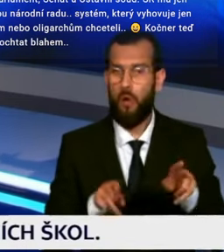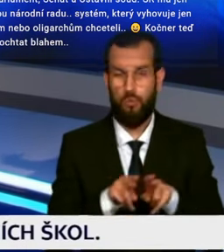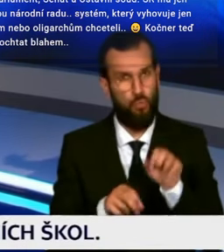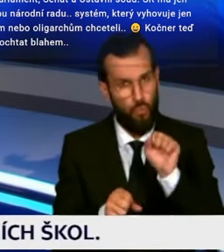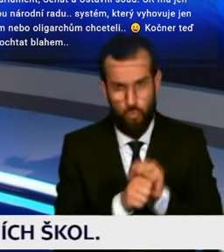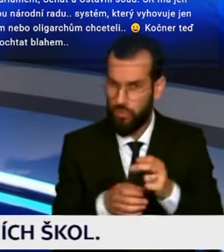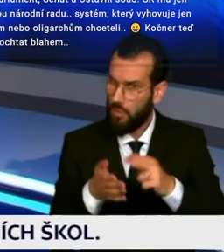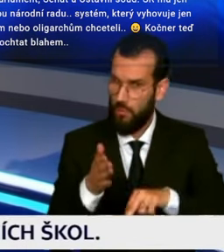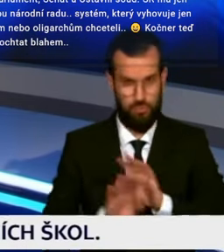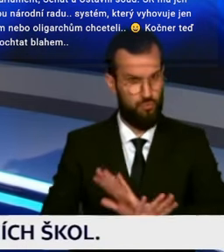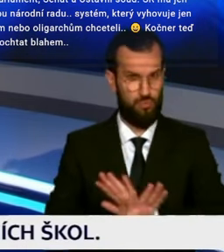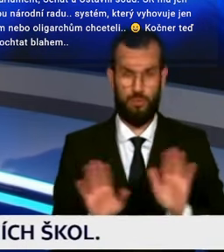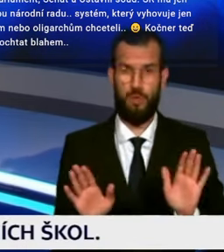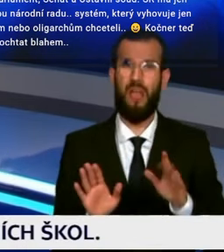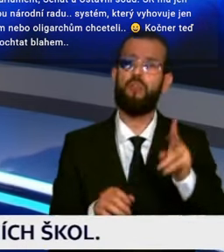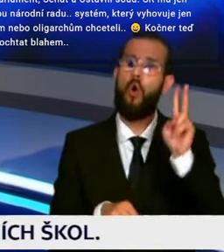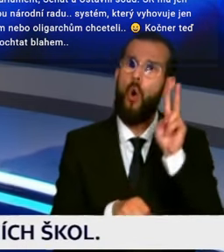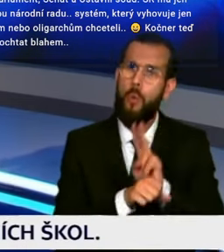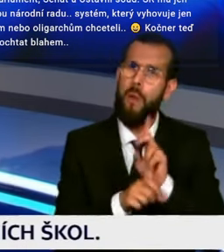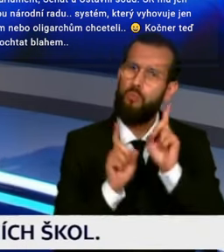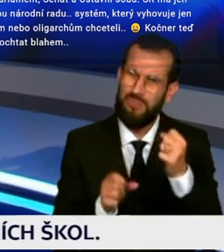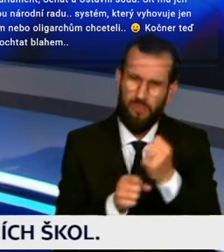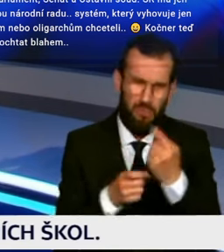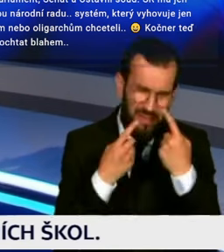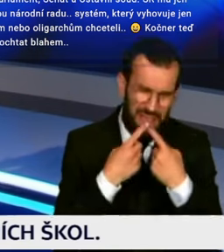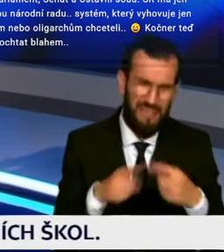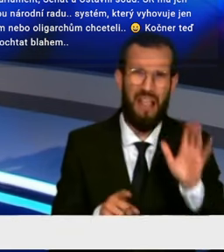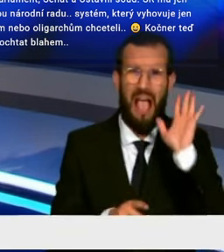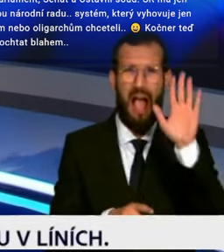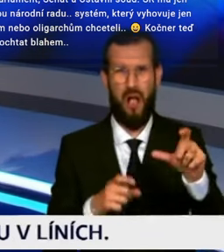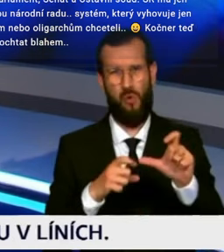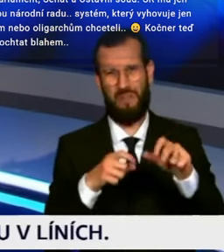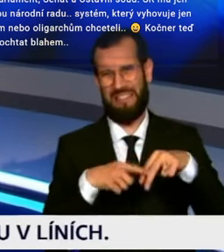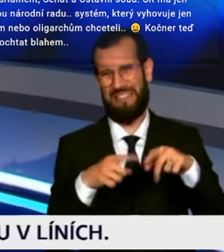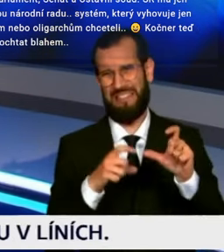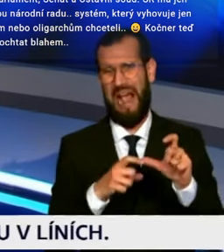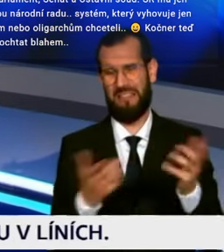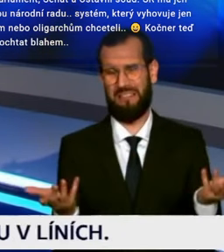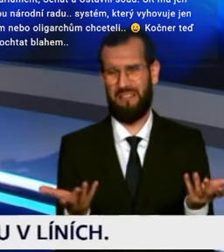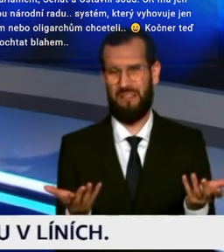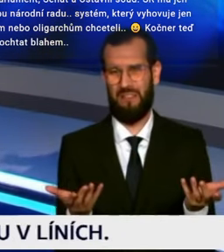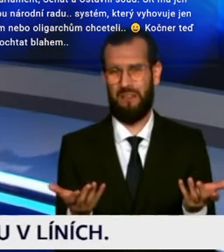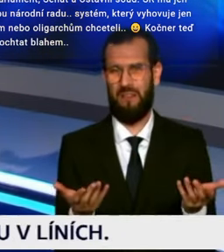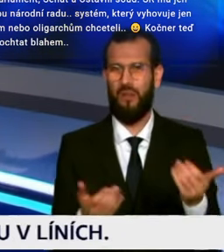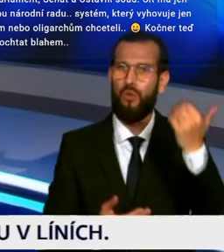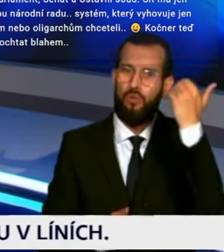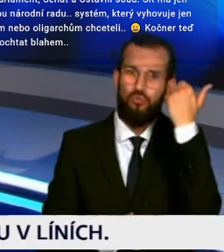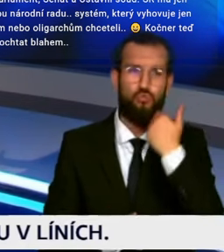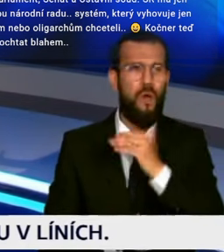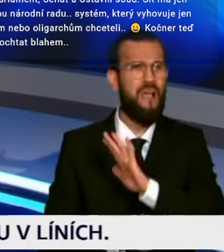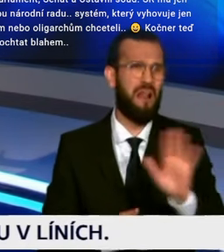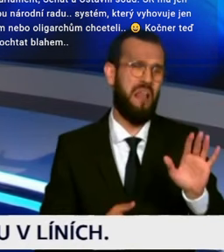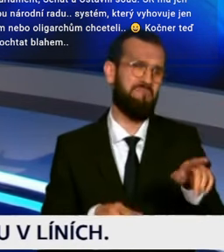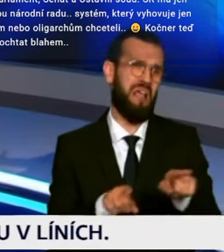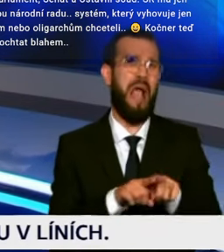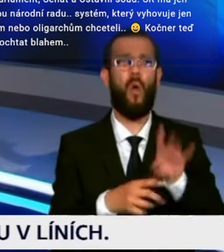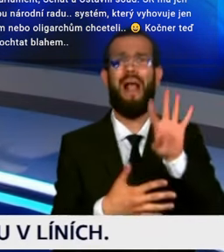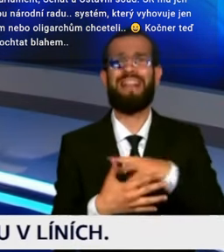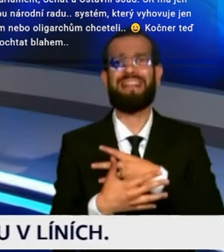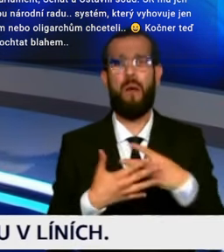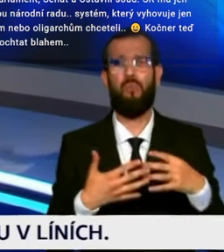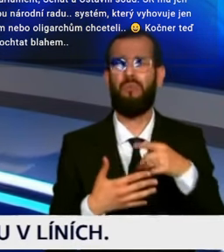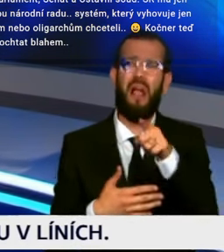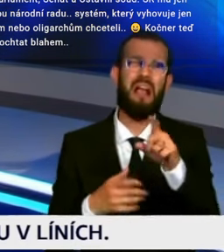samozrejme tie opatrenia musia byť robené inak ako to robia v sase že je pre nich človek iba excelovský číslom im je to